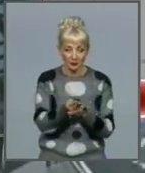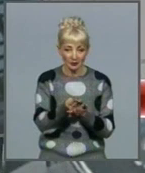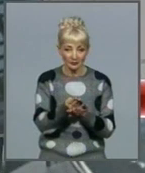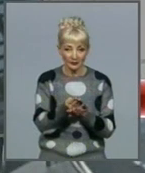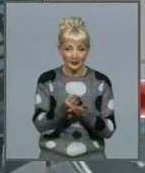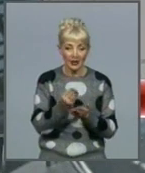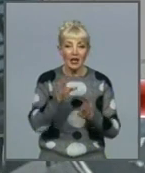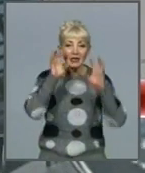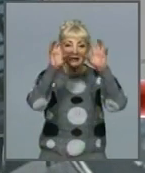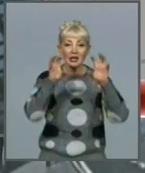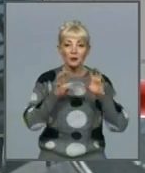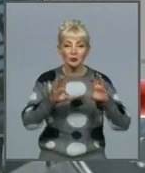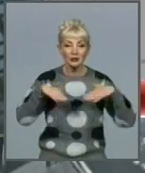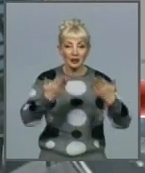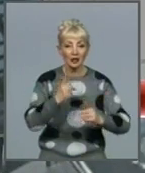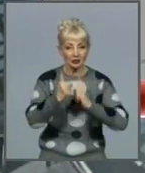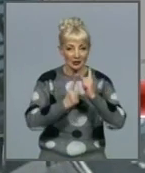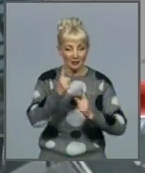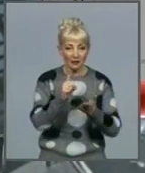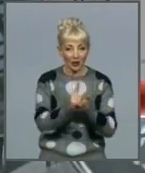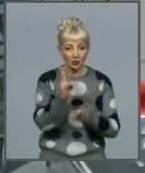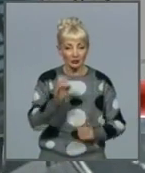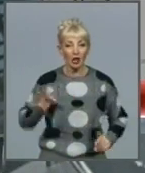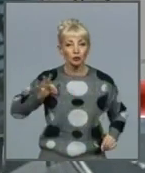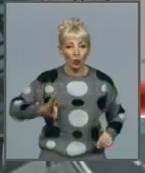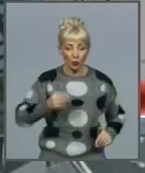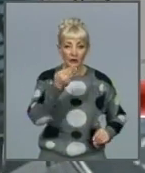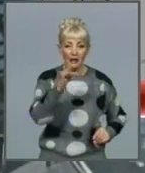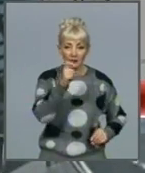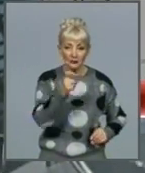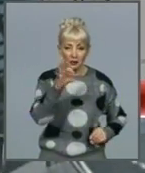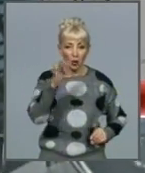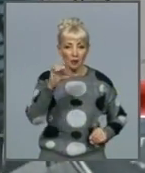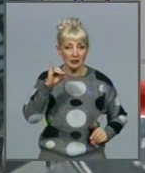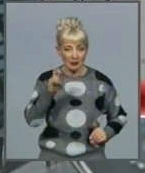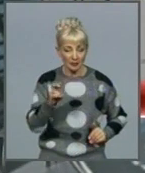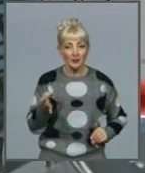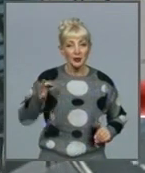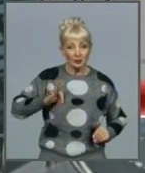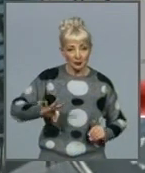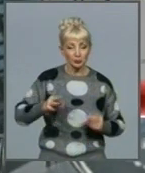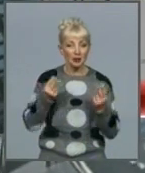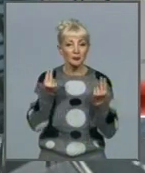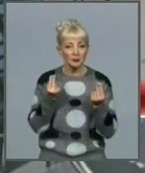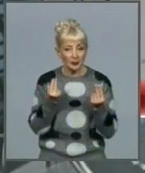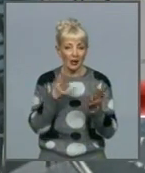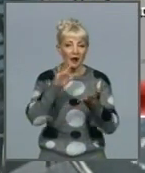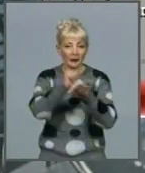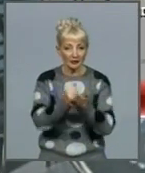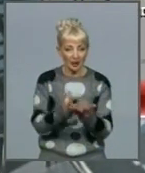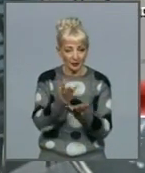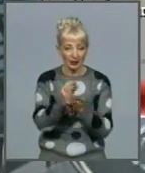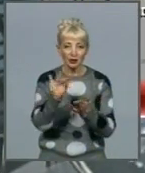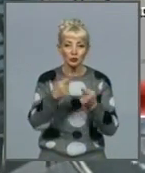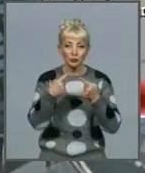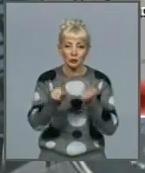вносять зміни щодо податку на доходи фізичних осіб, податку на прибуток підприємств, рентної плати та інших податків і зборів.